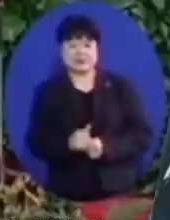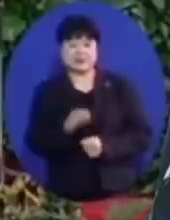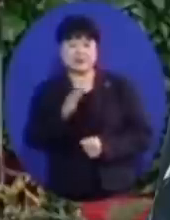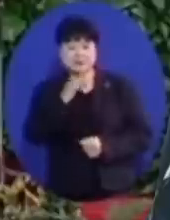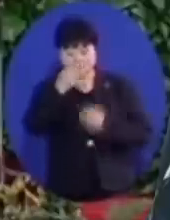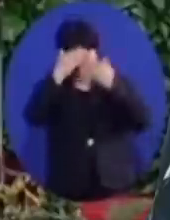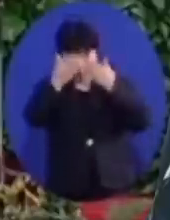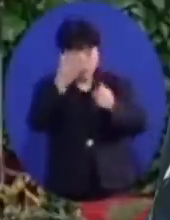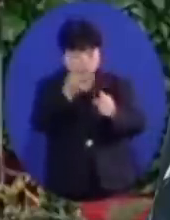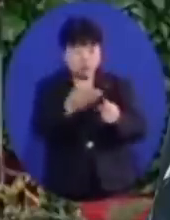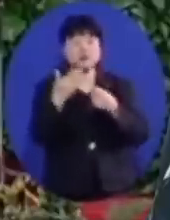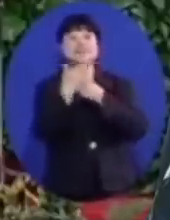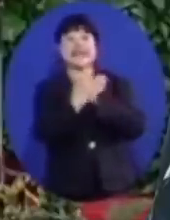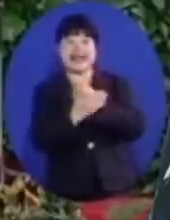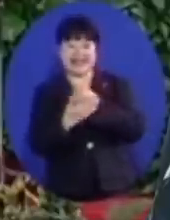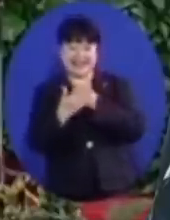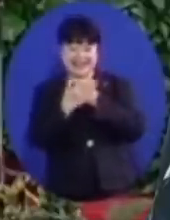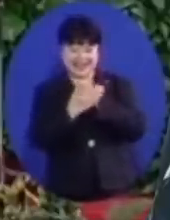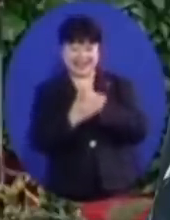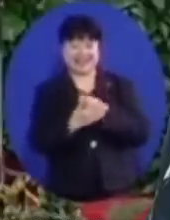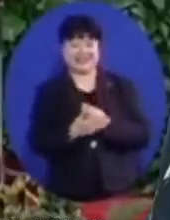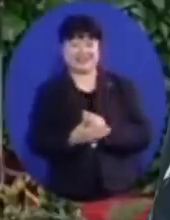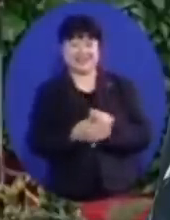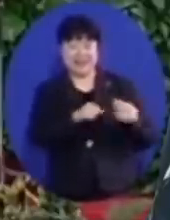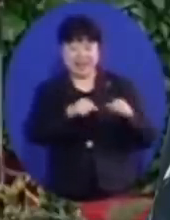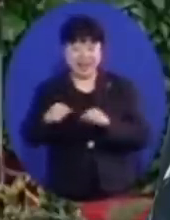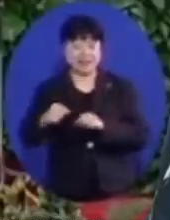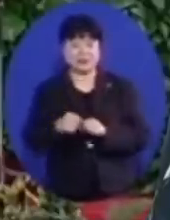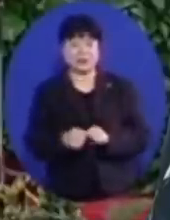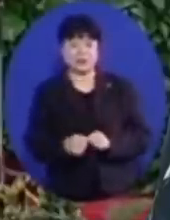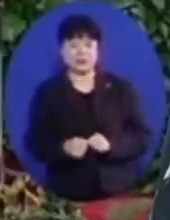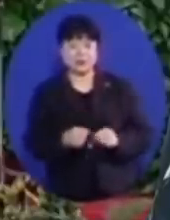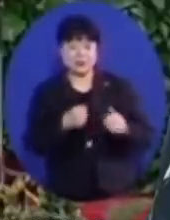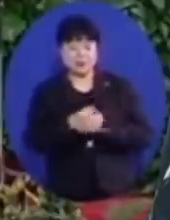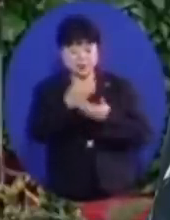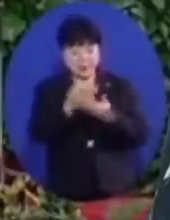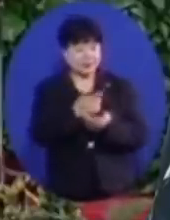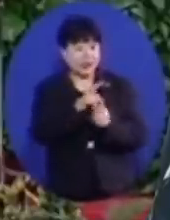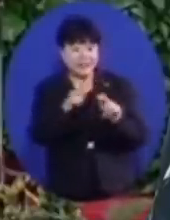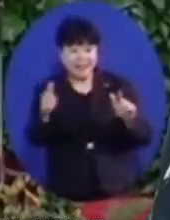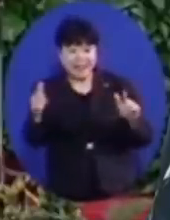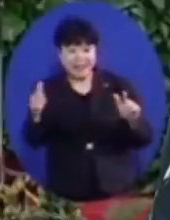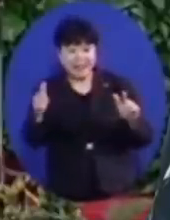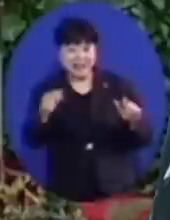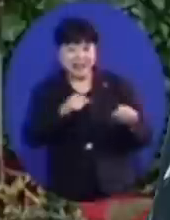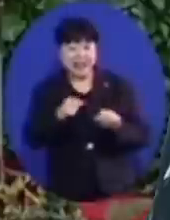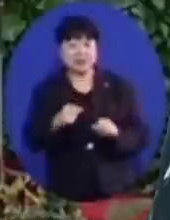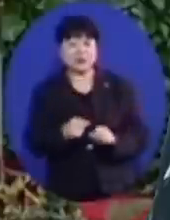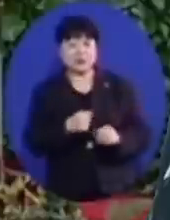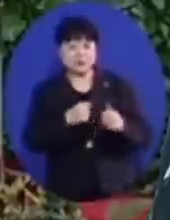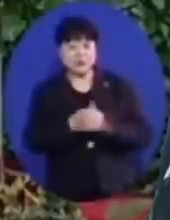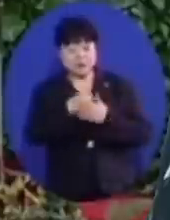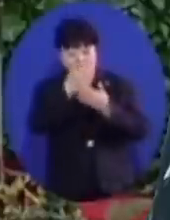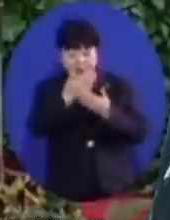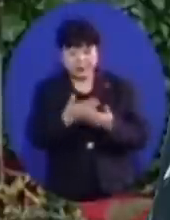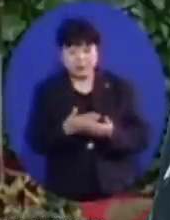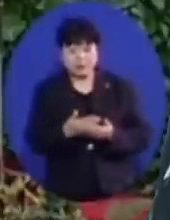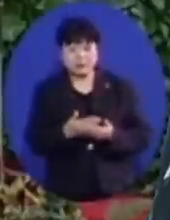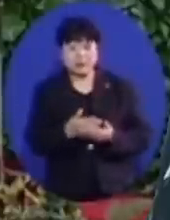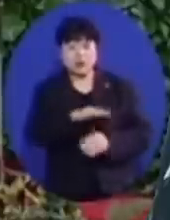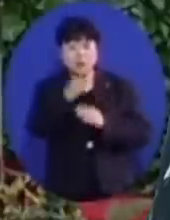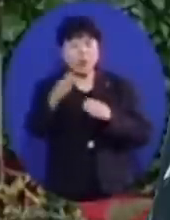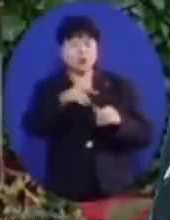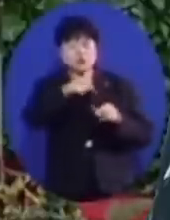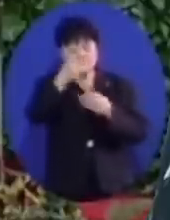공짜로 주는 건 은혜지 우리의 행위가 되게 보태지는 것 아닙니다 행위가 보태진다면 구원받을 사람 아무도